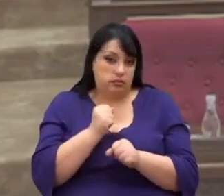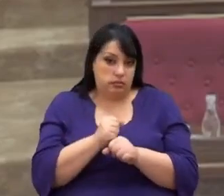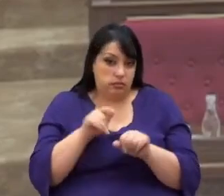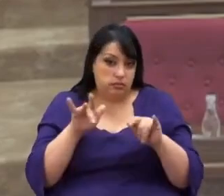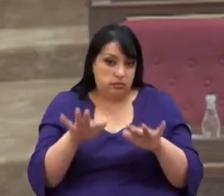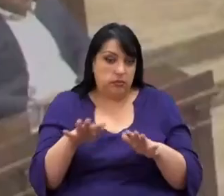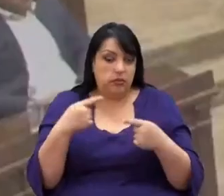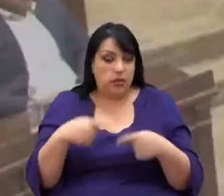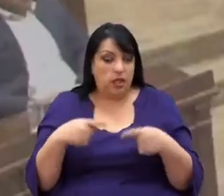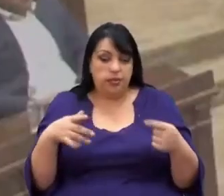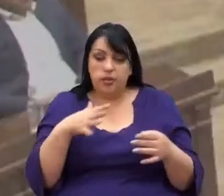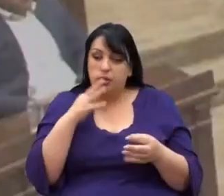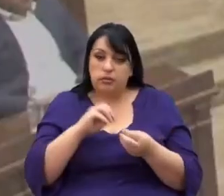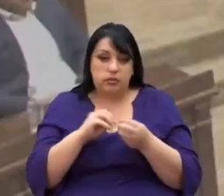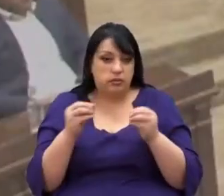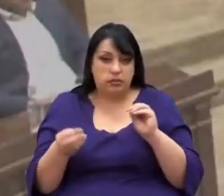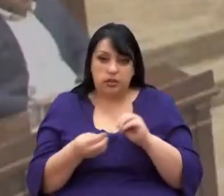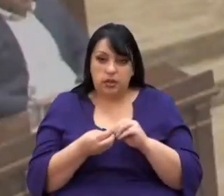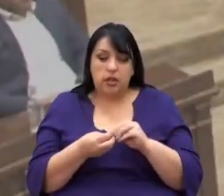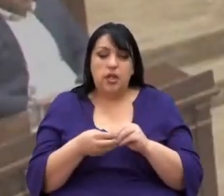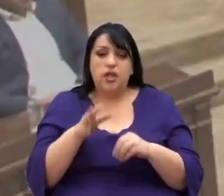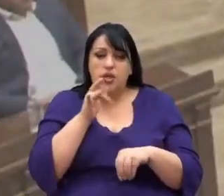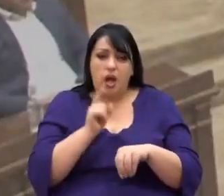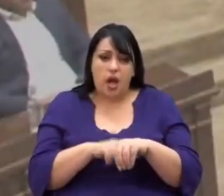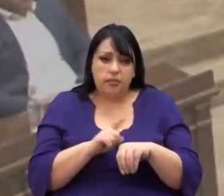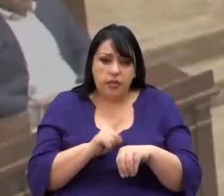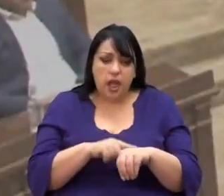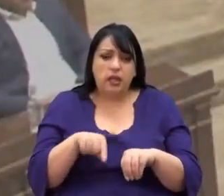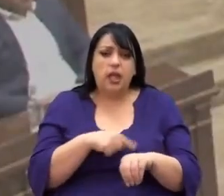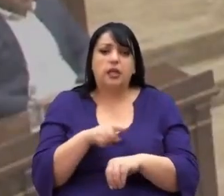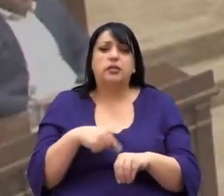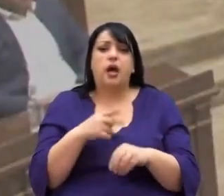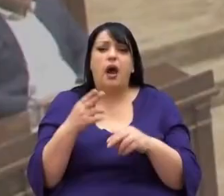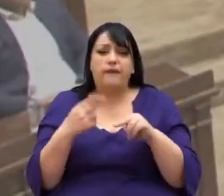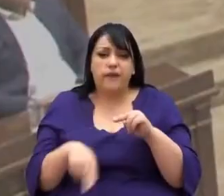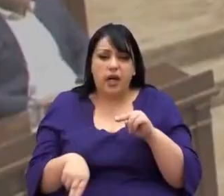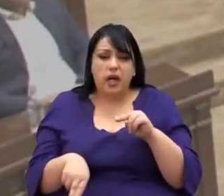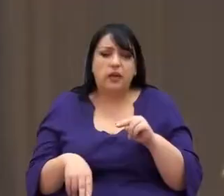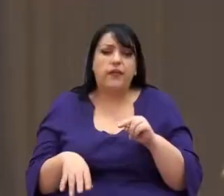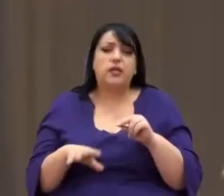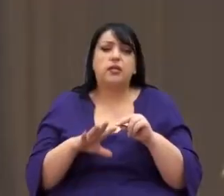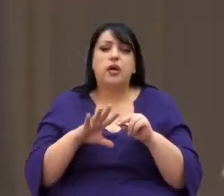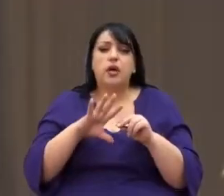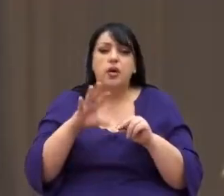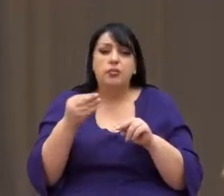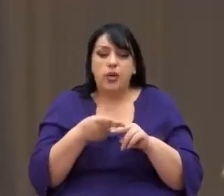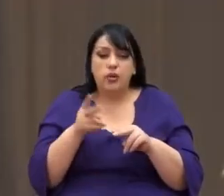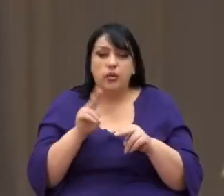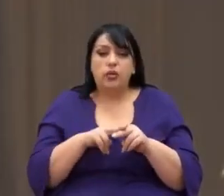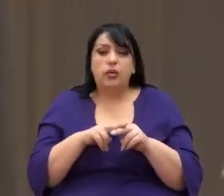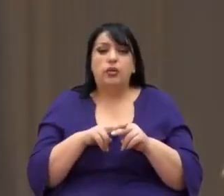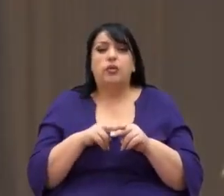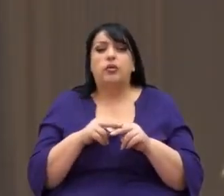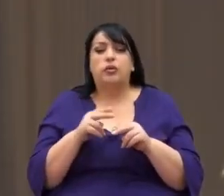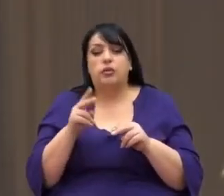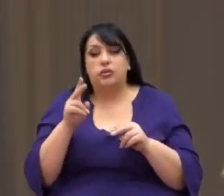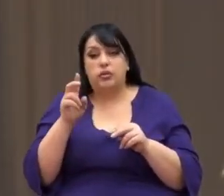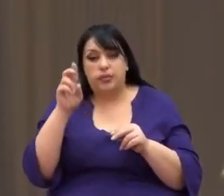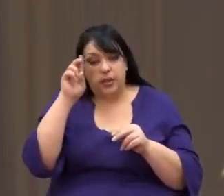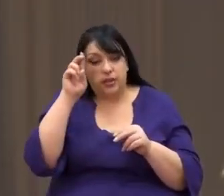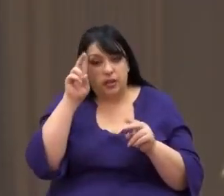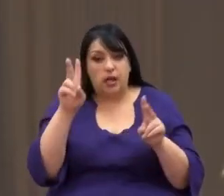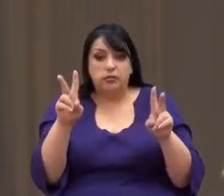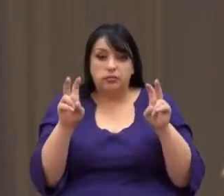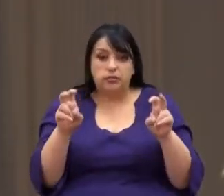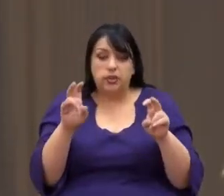խոչընդոտներ, սկսած ժամկետներից ավարտված բյուրոկրատական պահանջներով լուրջ խնդիրներ